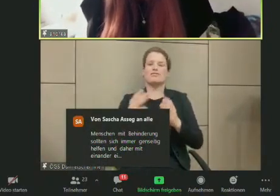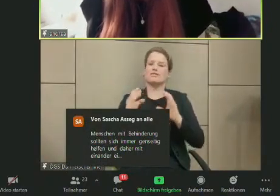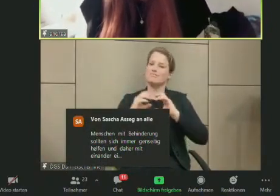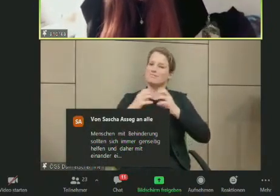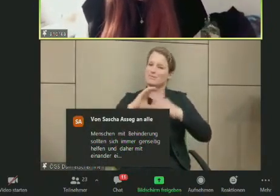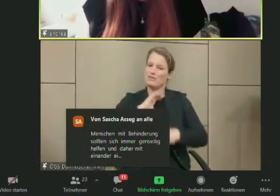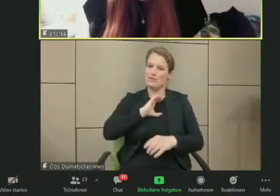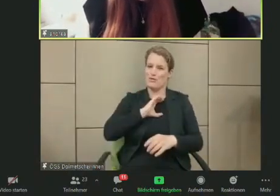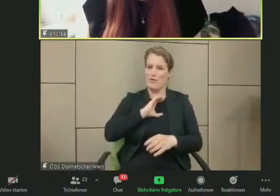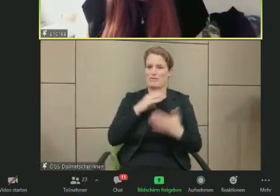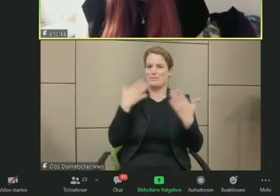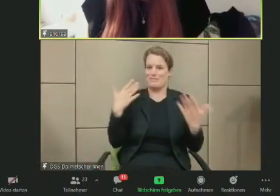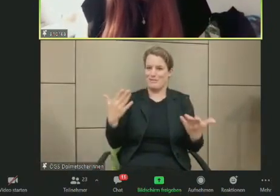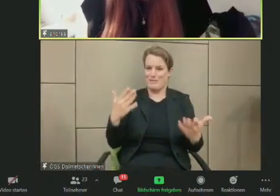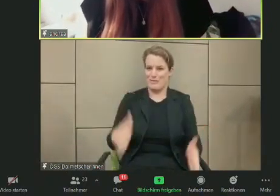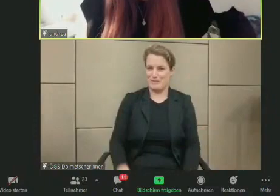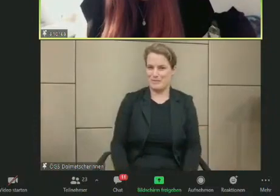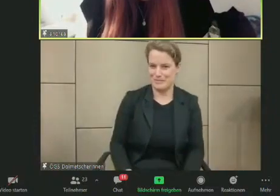Bianca weiter.